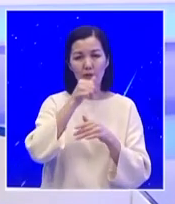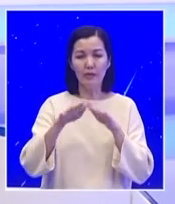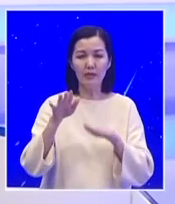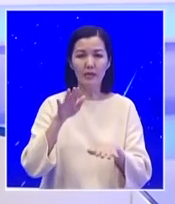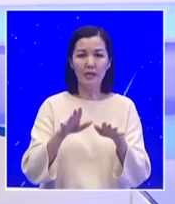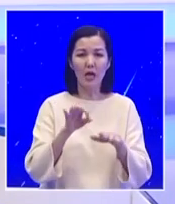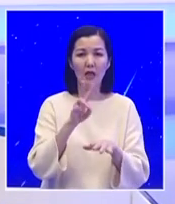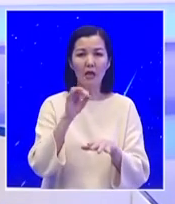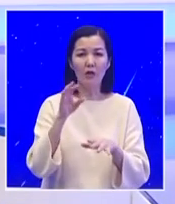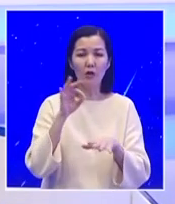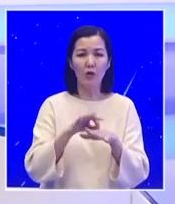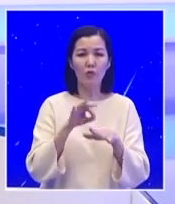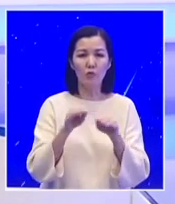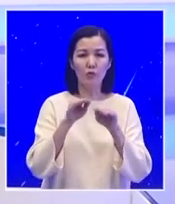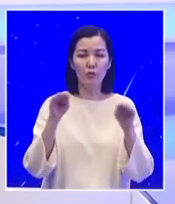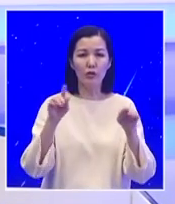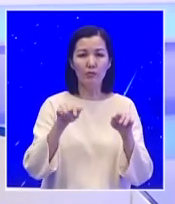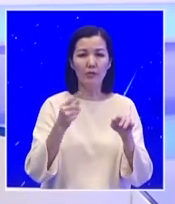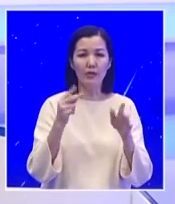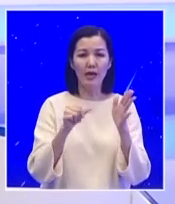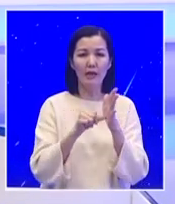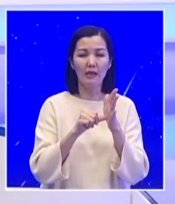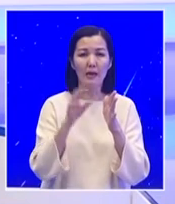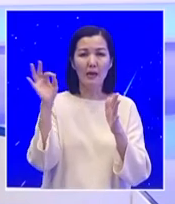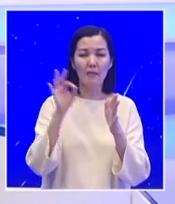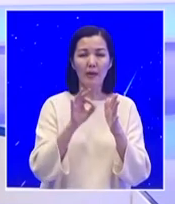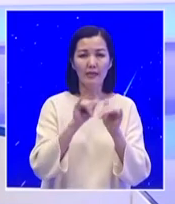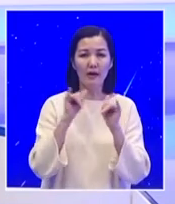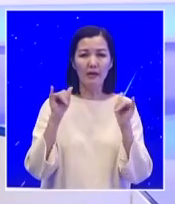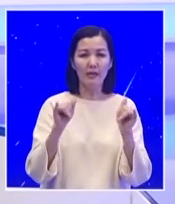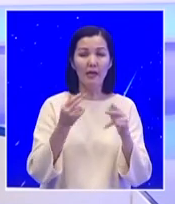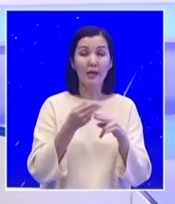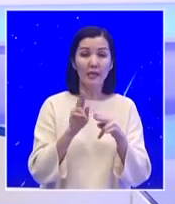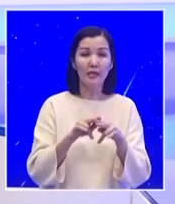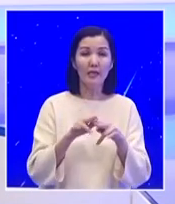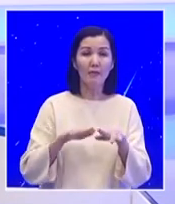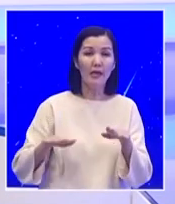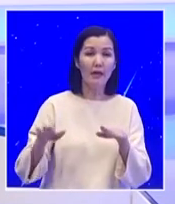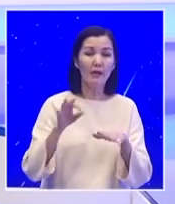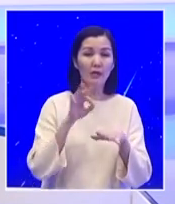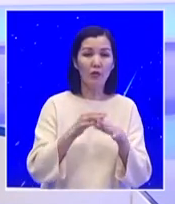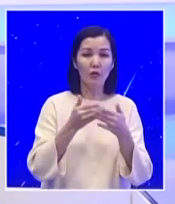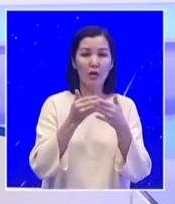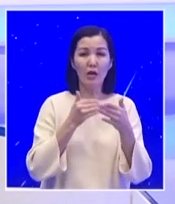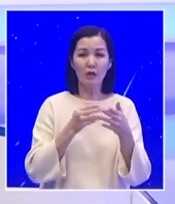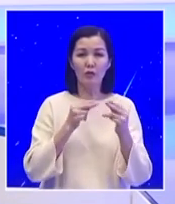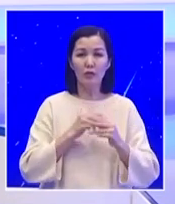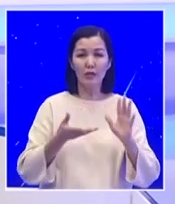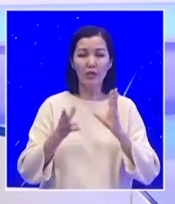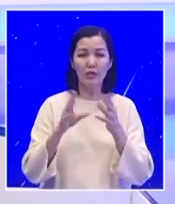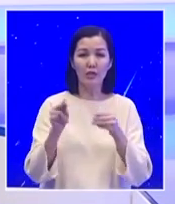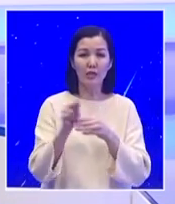салыстырғанда онкологиялық ауру көрсеткіші 1,6% артқан. Дегенмен аймақта бұл дерттің алдын алу жұмысы